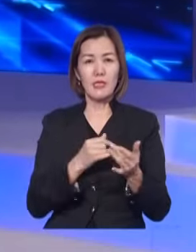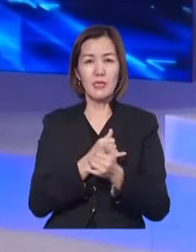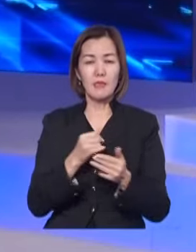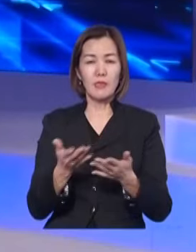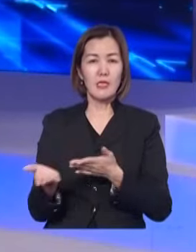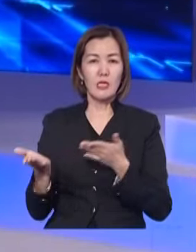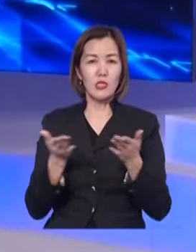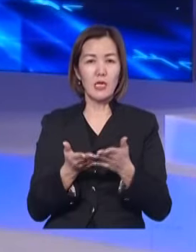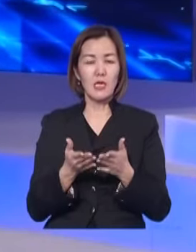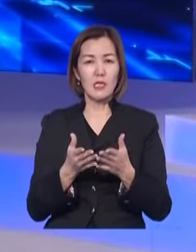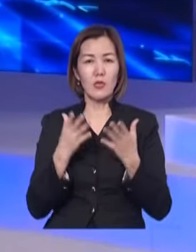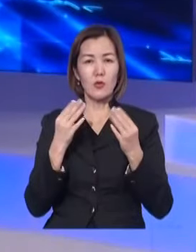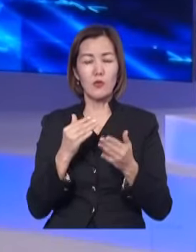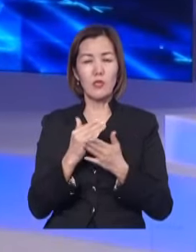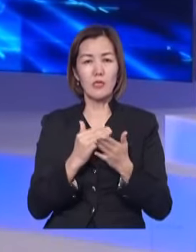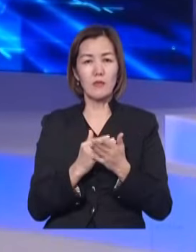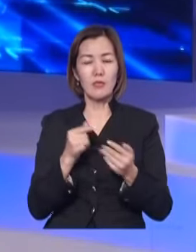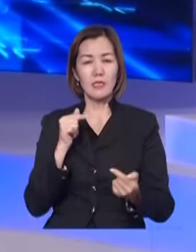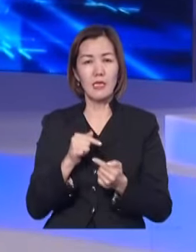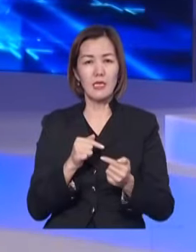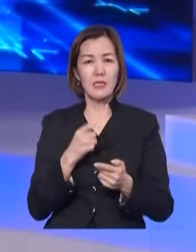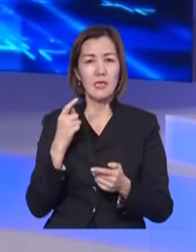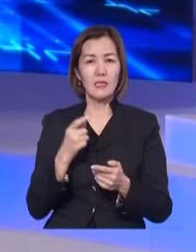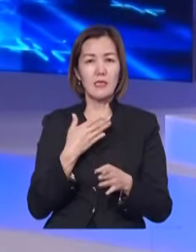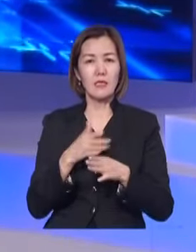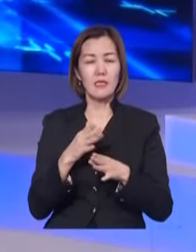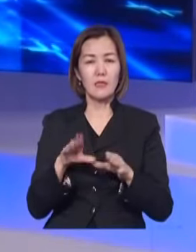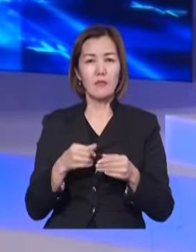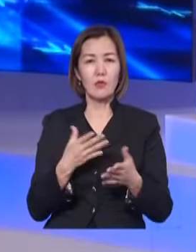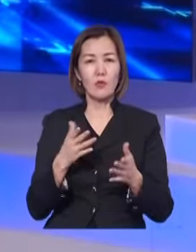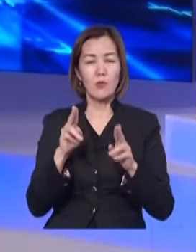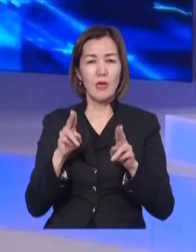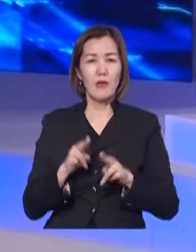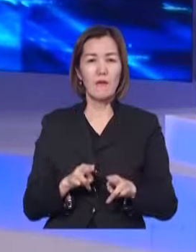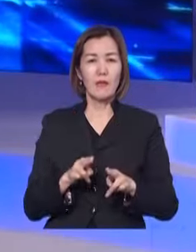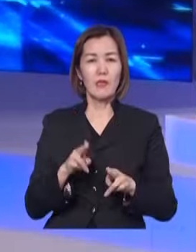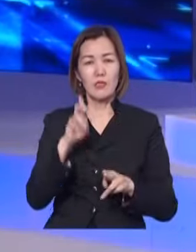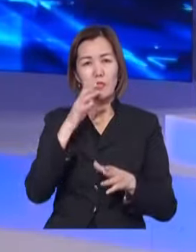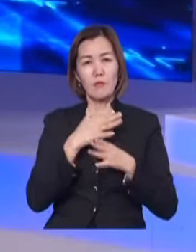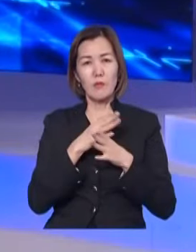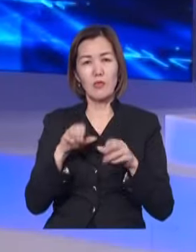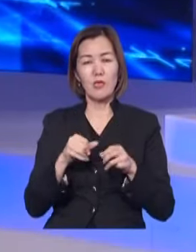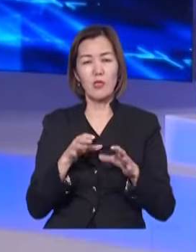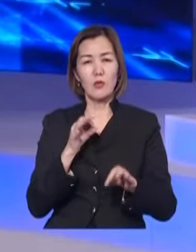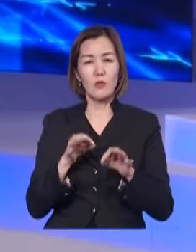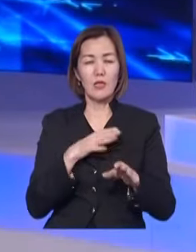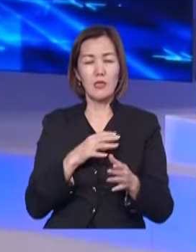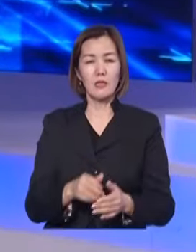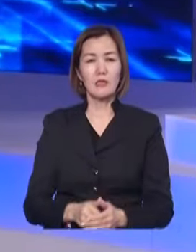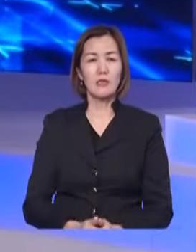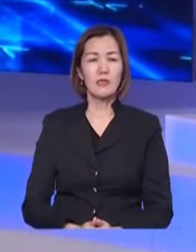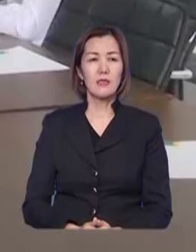мекеме қызметкерлері шақырылды. Күн тәртібіне сәйкес шаруаларға несие беру қағидаттары мен субсидиялау мәселелері талқыланды.